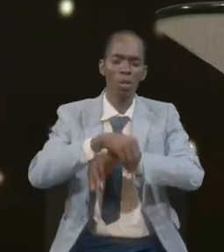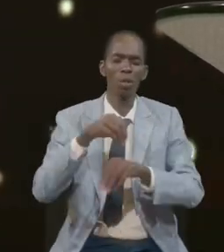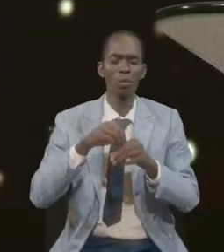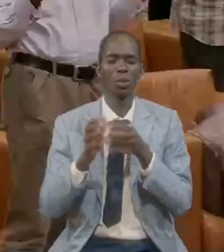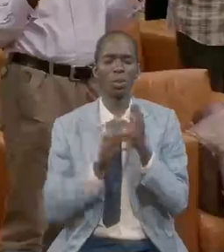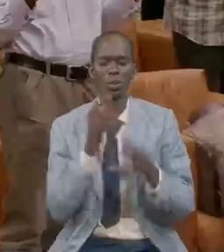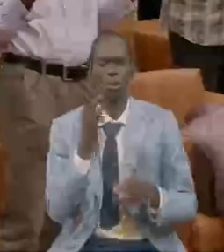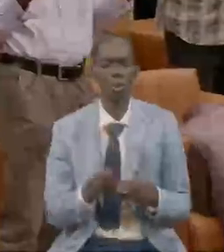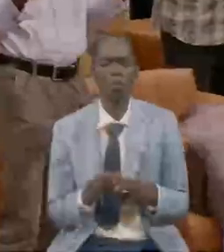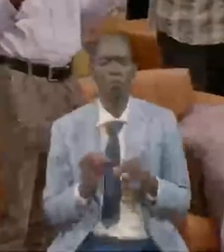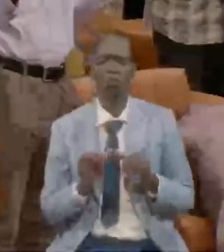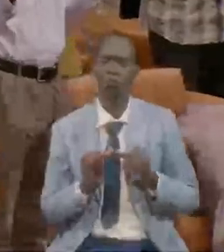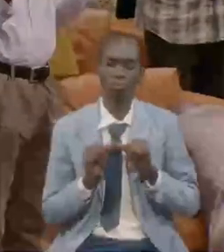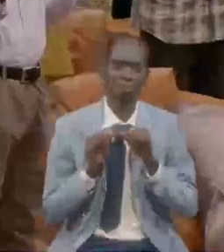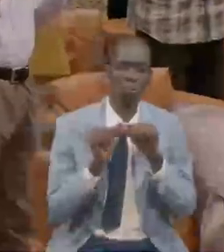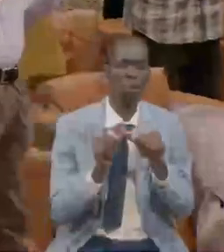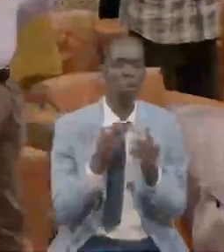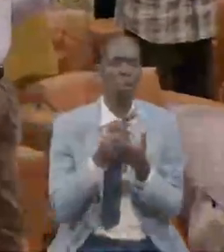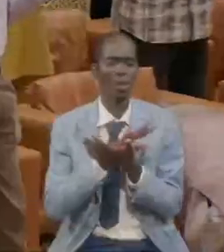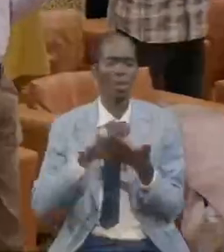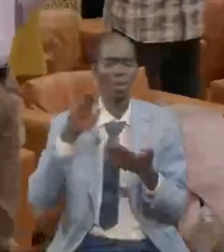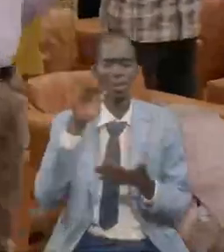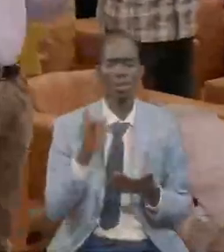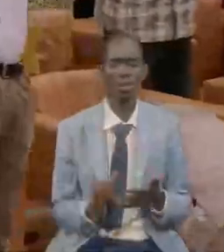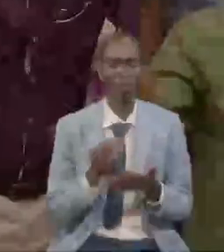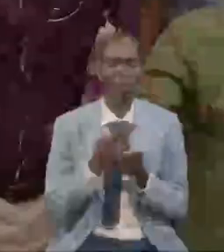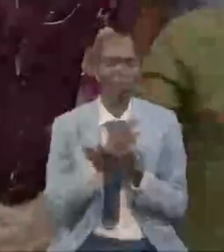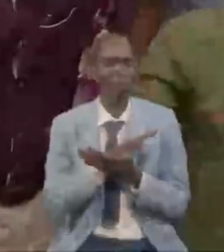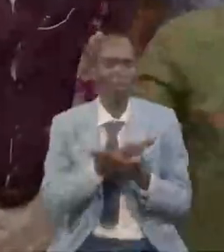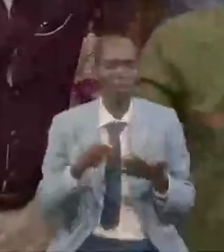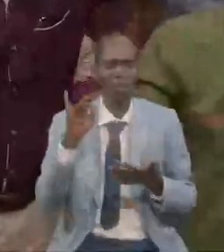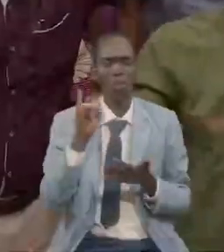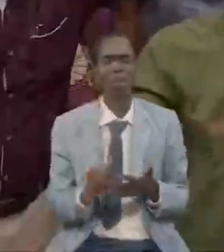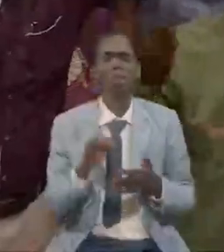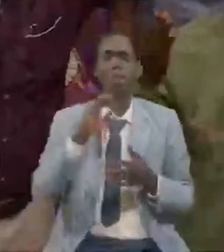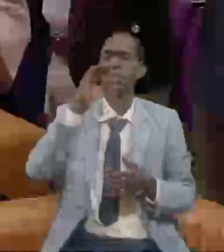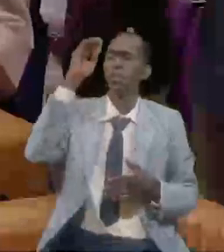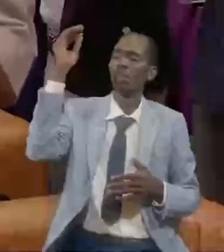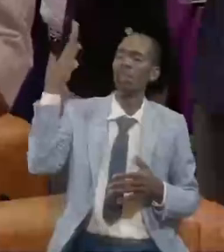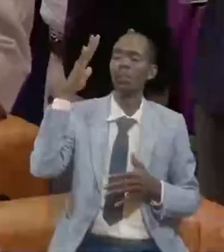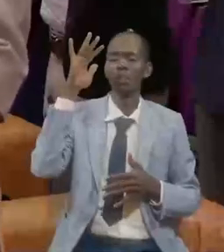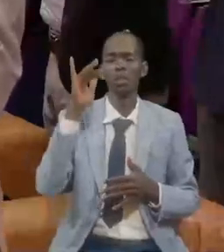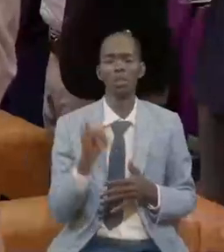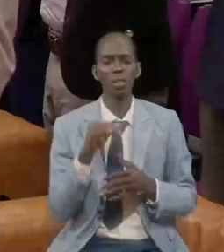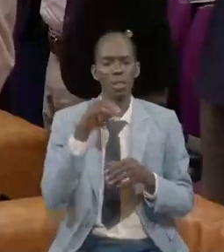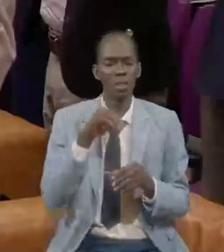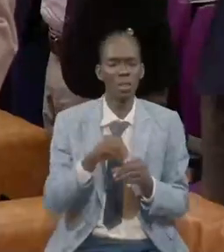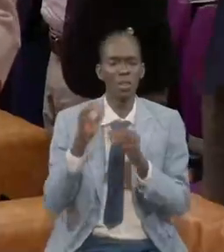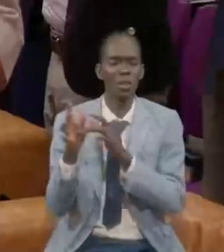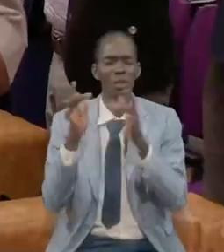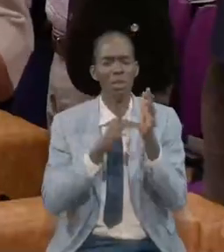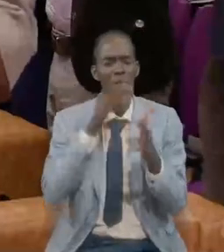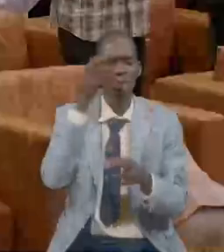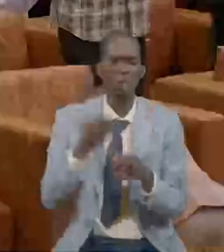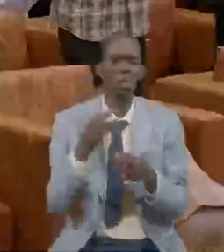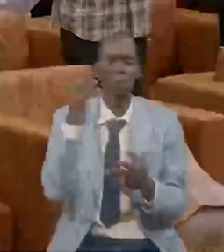nous allons vivre fermement dans la justice, avec la piété, dans la grâce de Dieu, au